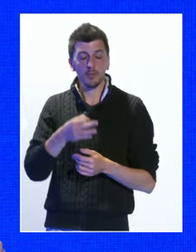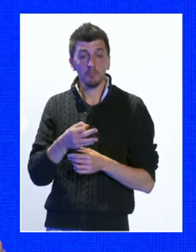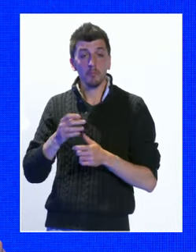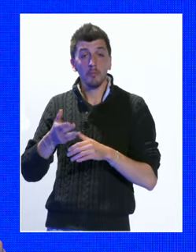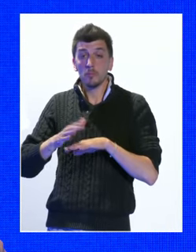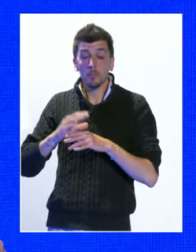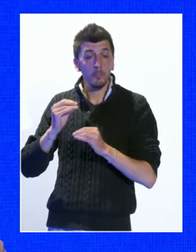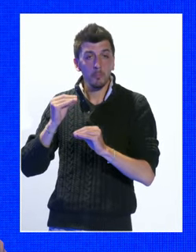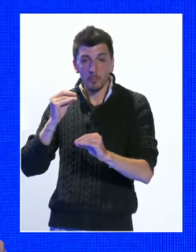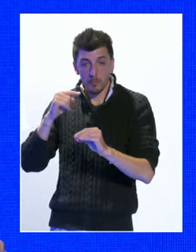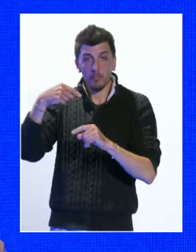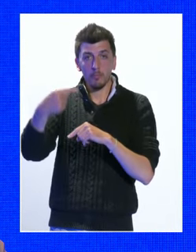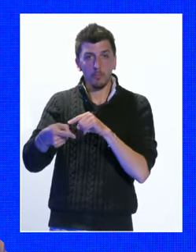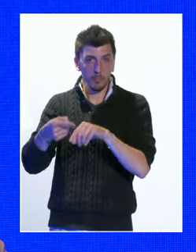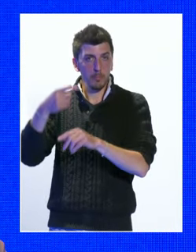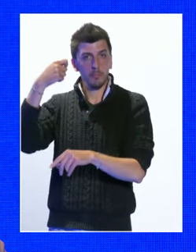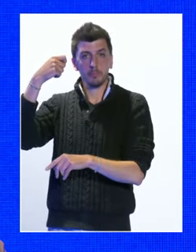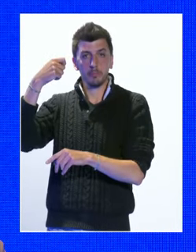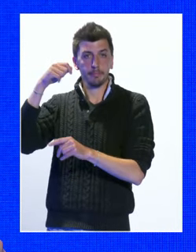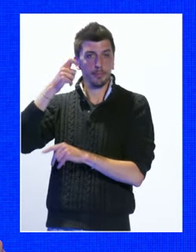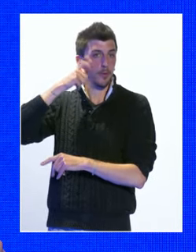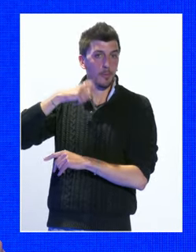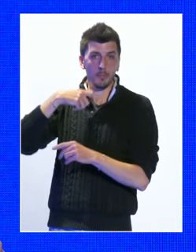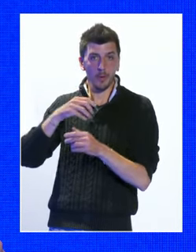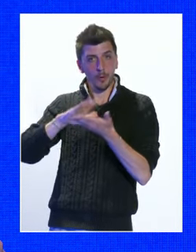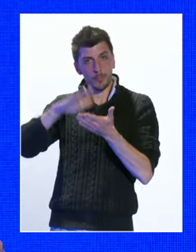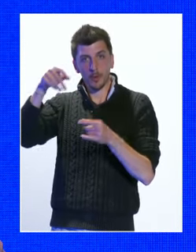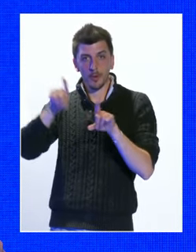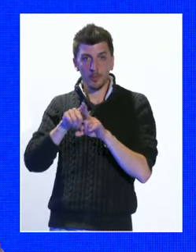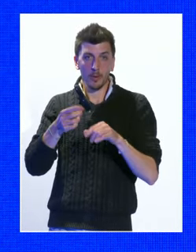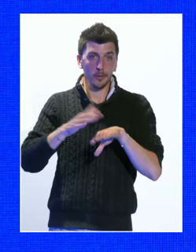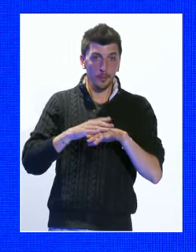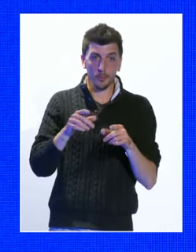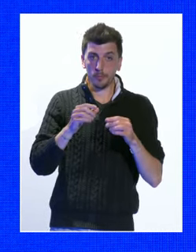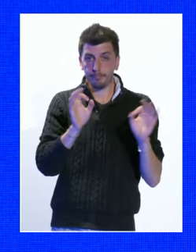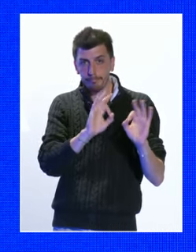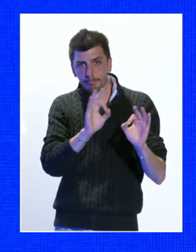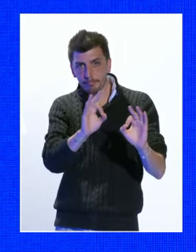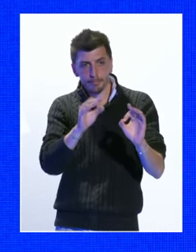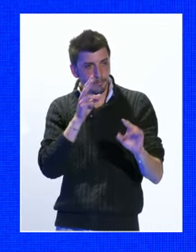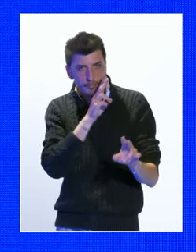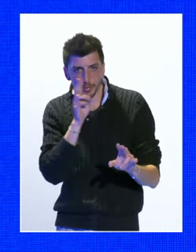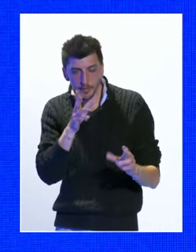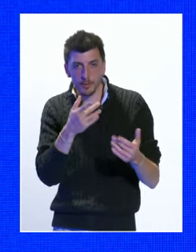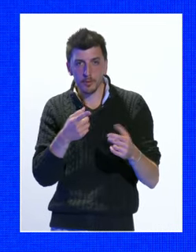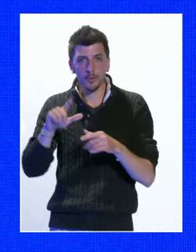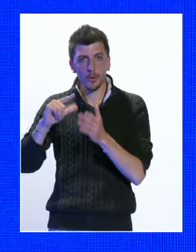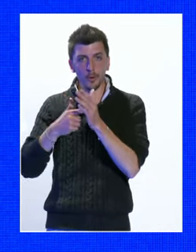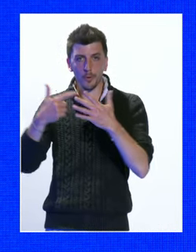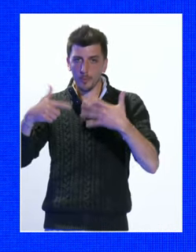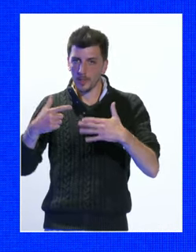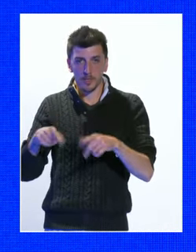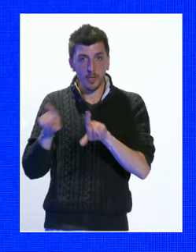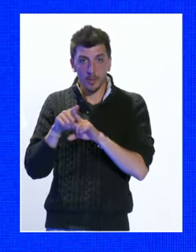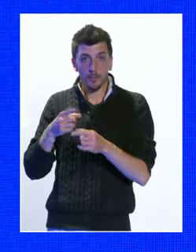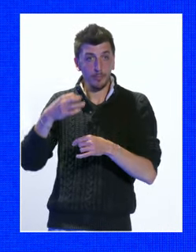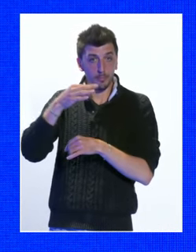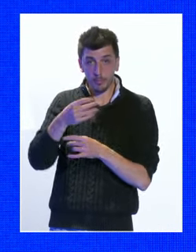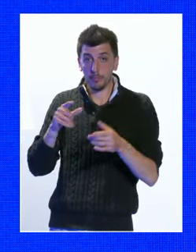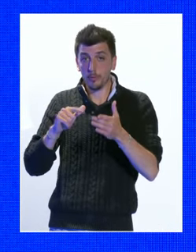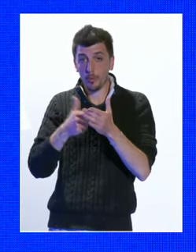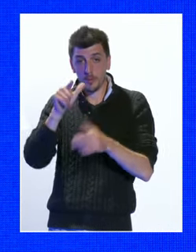elle n'a pas été mise en application. Elle a été promise lors des élections de 2017 et repromise au cours des élections de